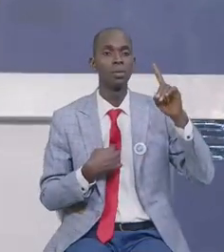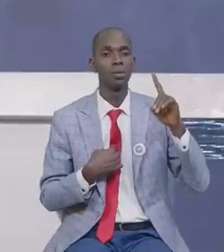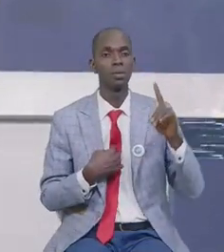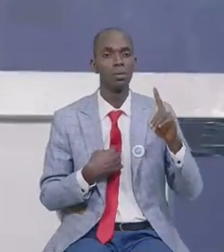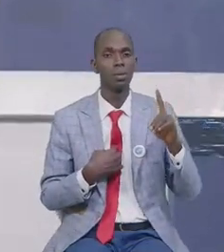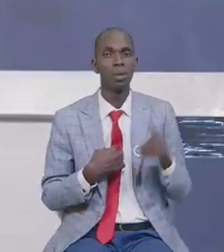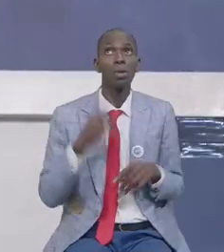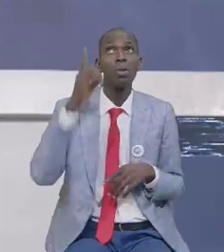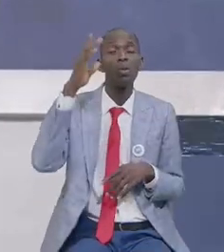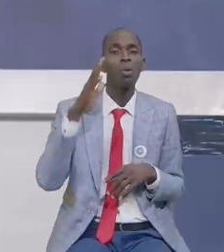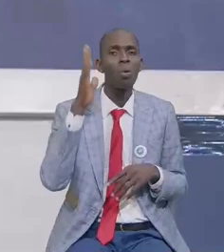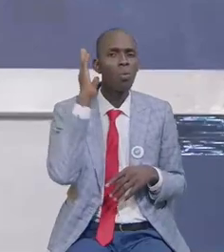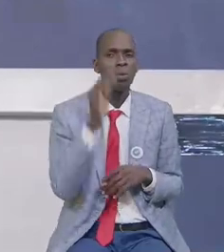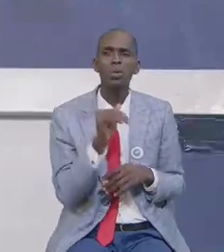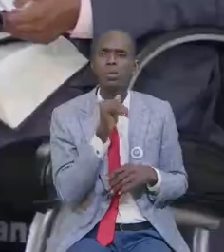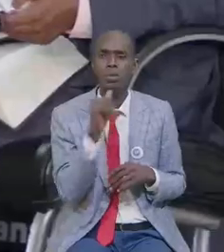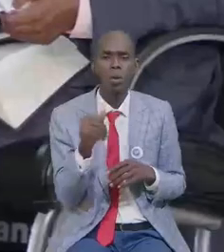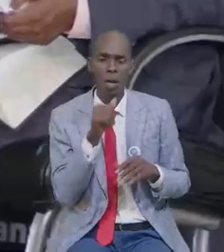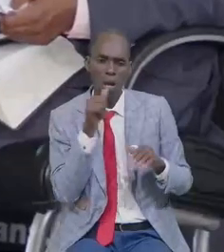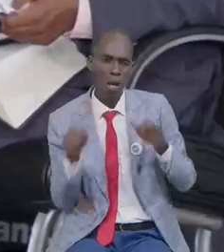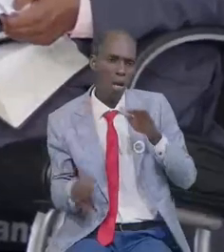Dieu ne va pas se cacher loin de toi.